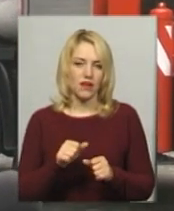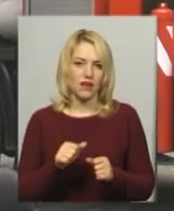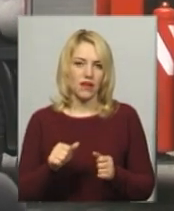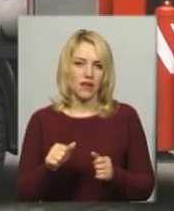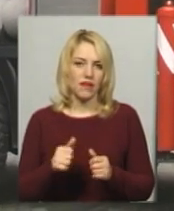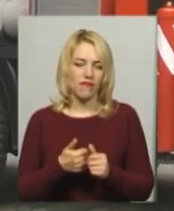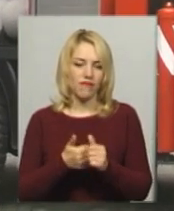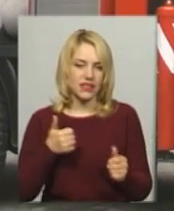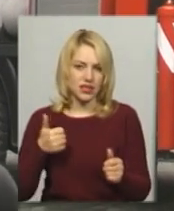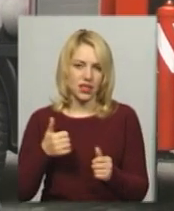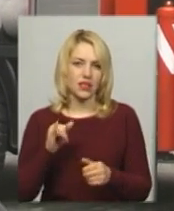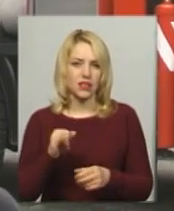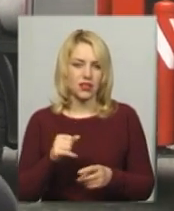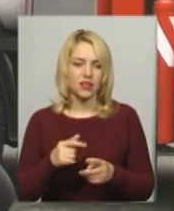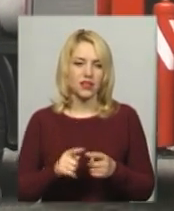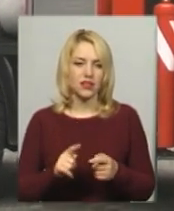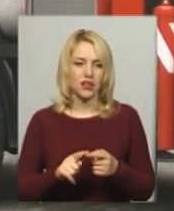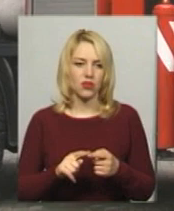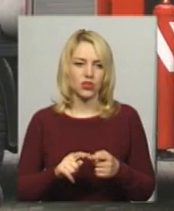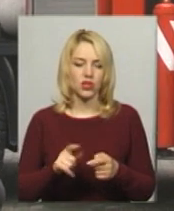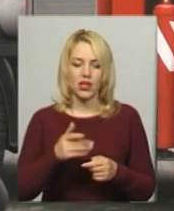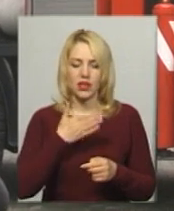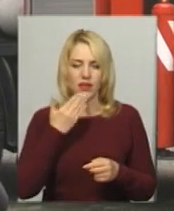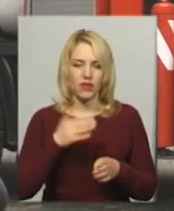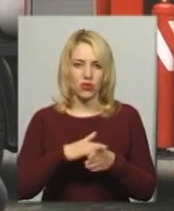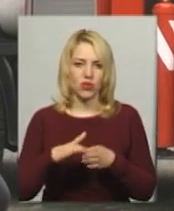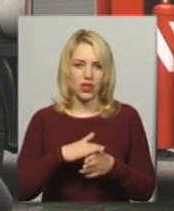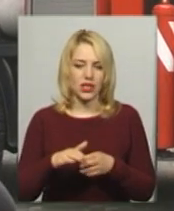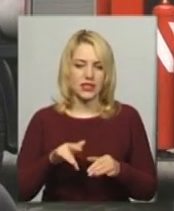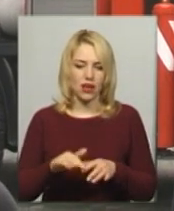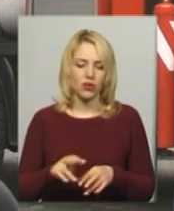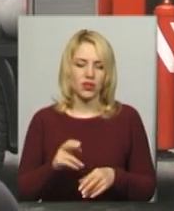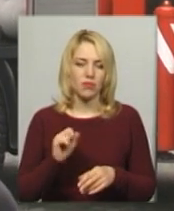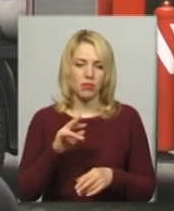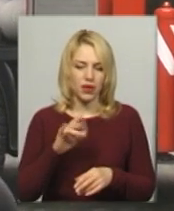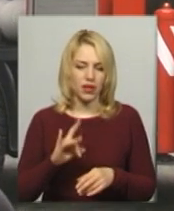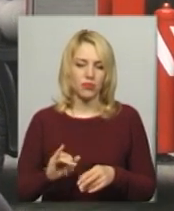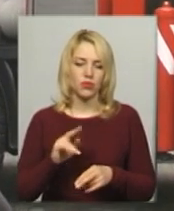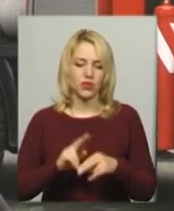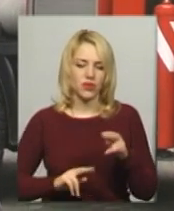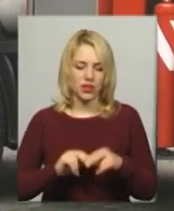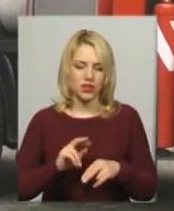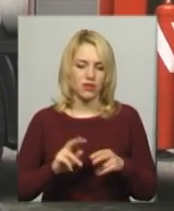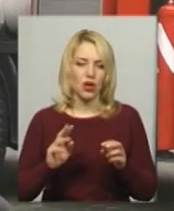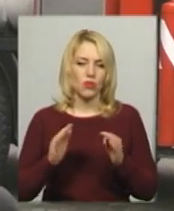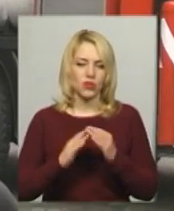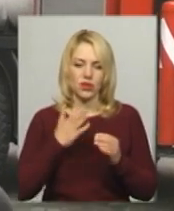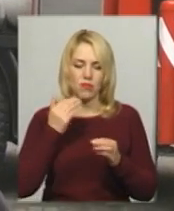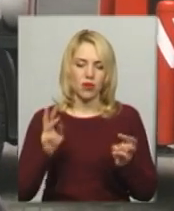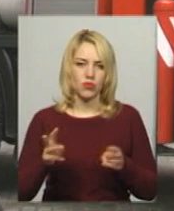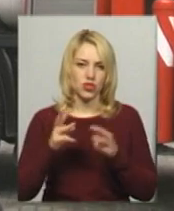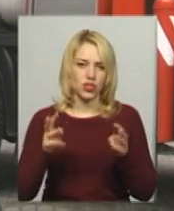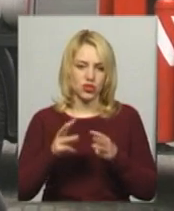немає невиконані протипожежні заходи при будівництві житлового будинку. Немає пожежної сигналізації, немає системи